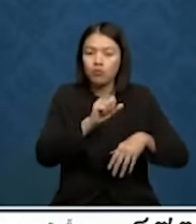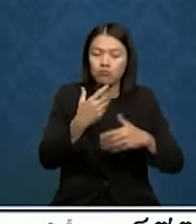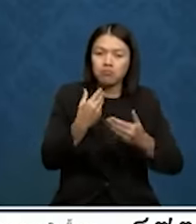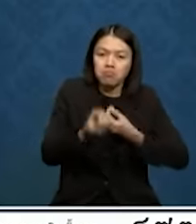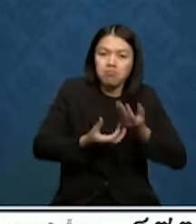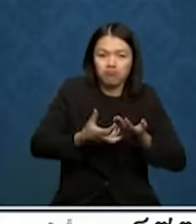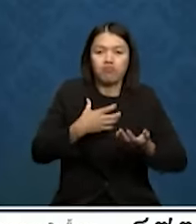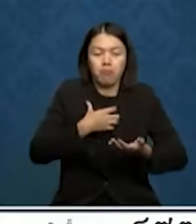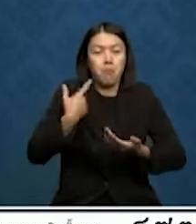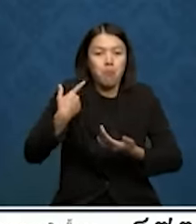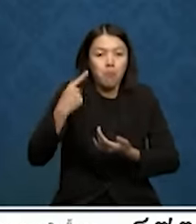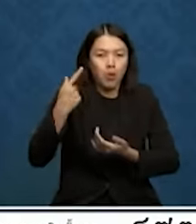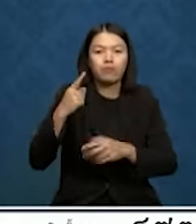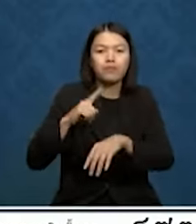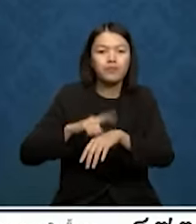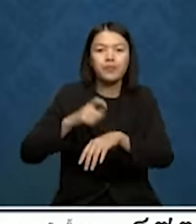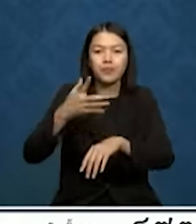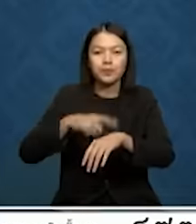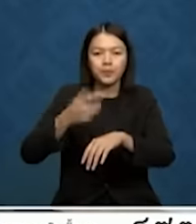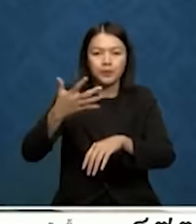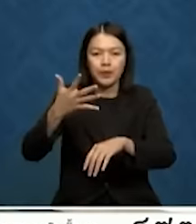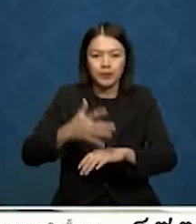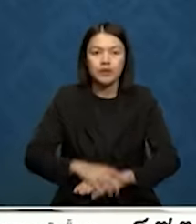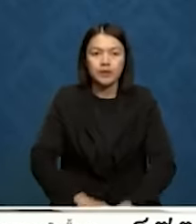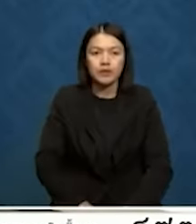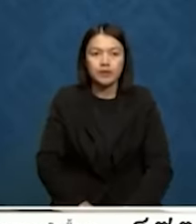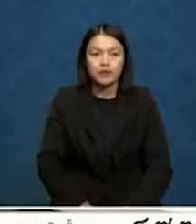ากก็น้อยนะครับแล้วก็คงไม่เป็นการเสียเวลามากเกินไปครับขอบคุณครับ